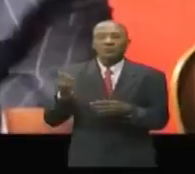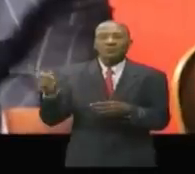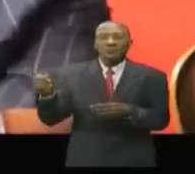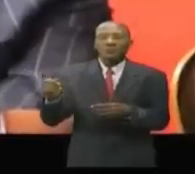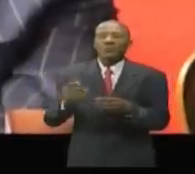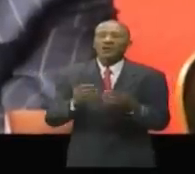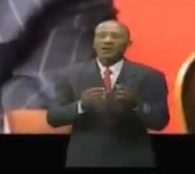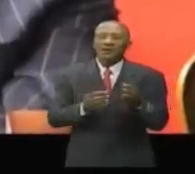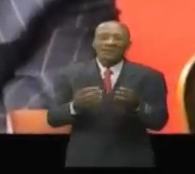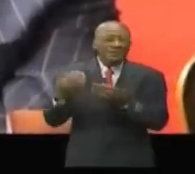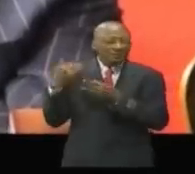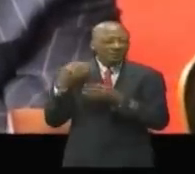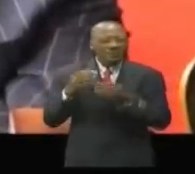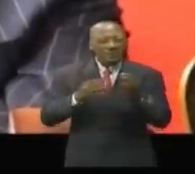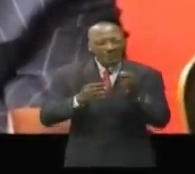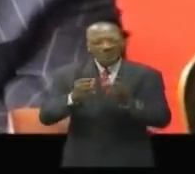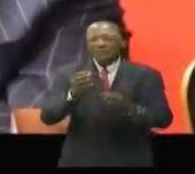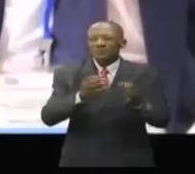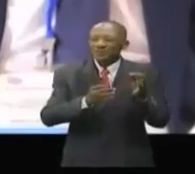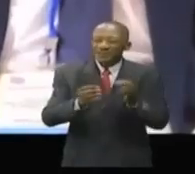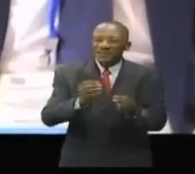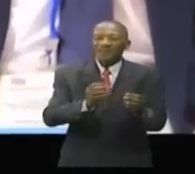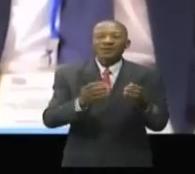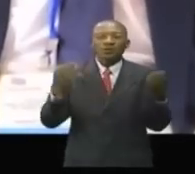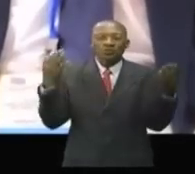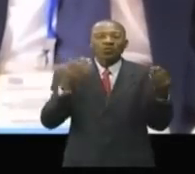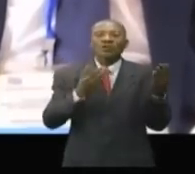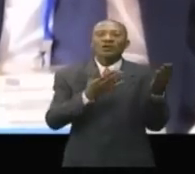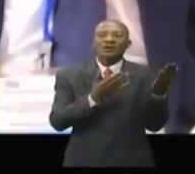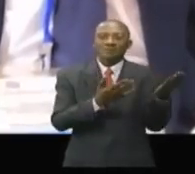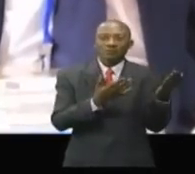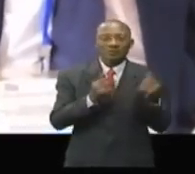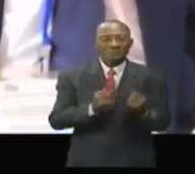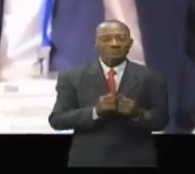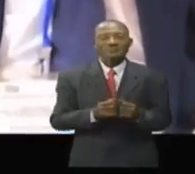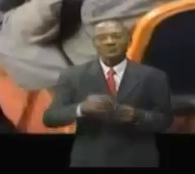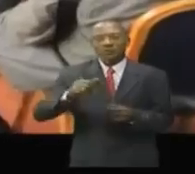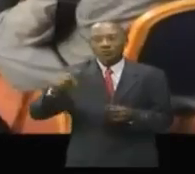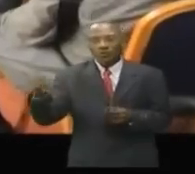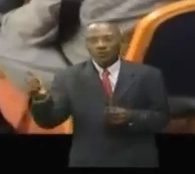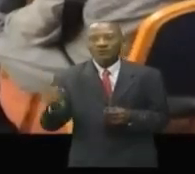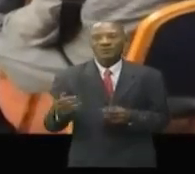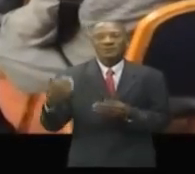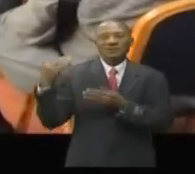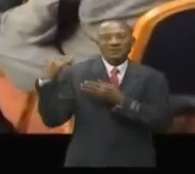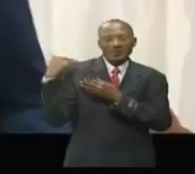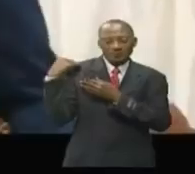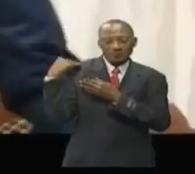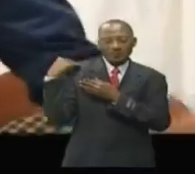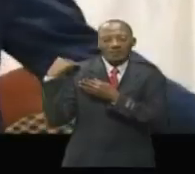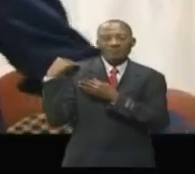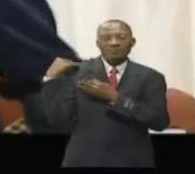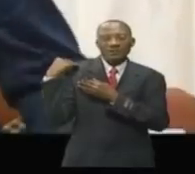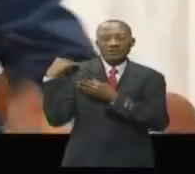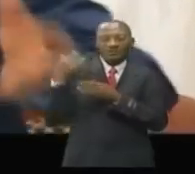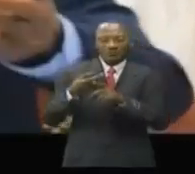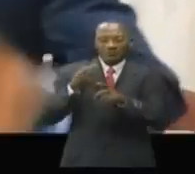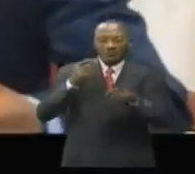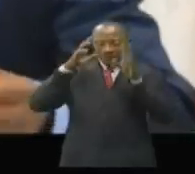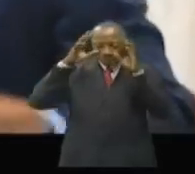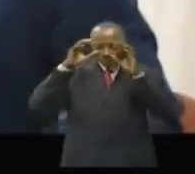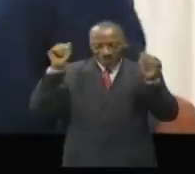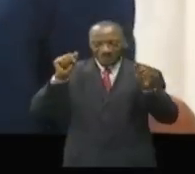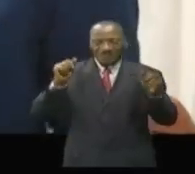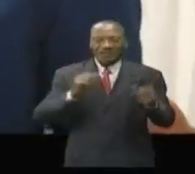les niveaux de ces rivières. Autre à prendre la parole, c'est le chargé de mission du chef de l'État, Bruno Kapanji-Kalala